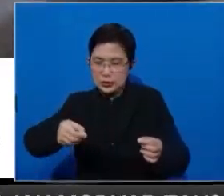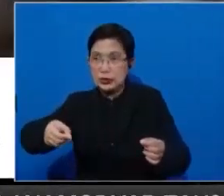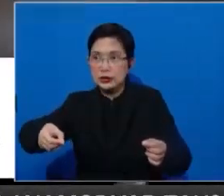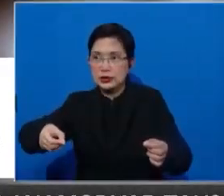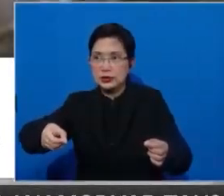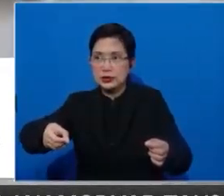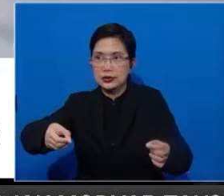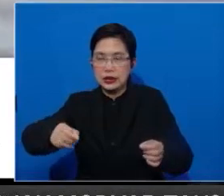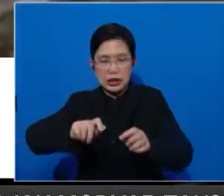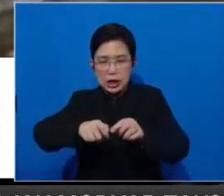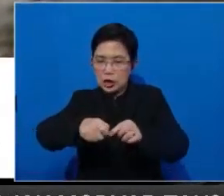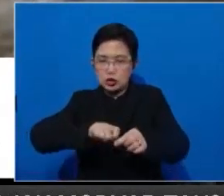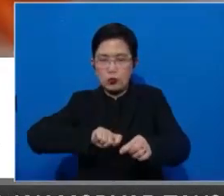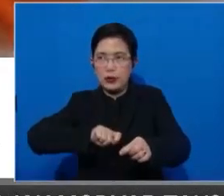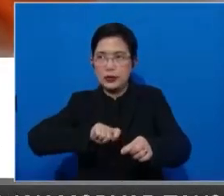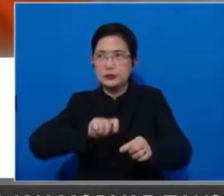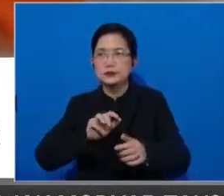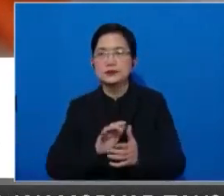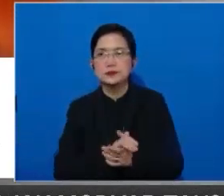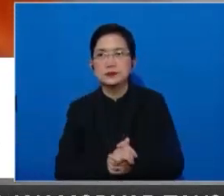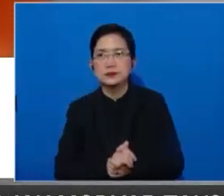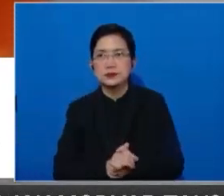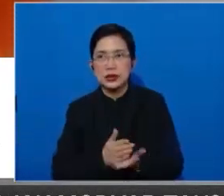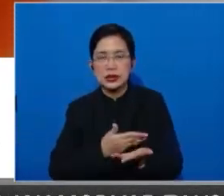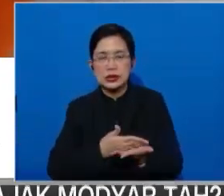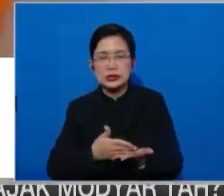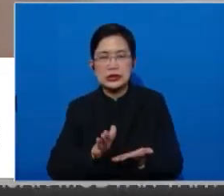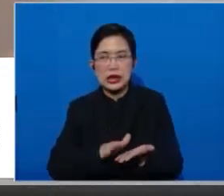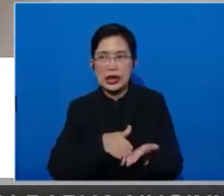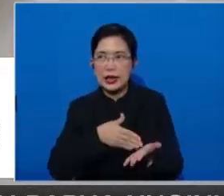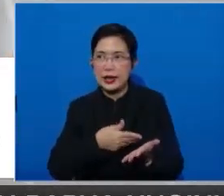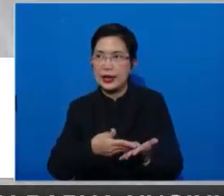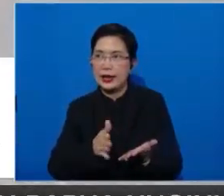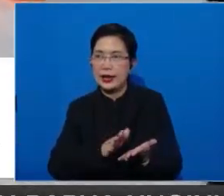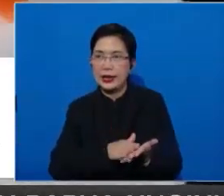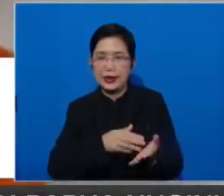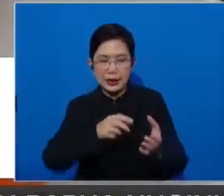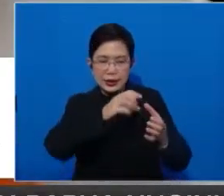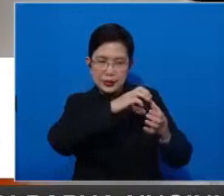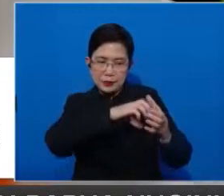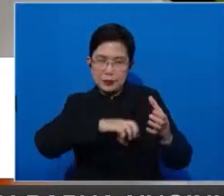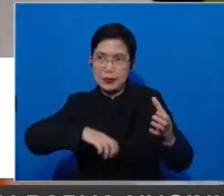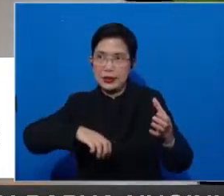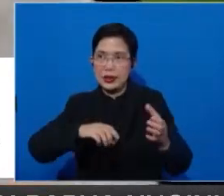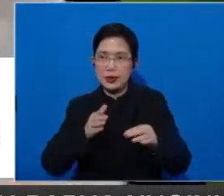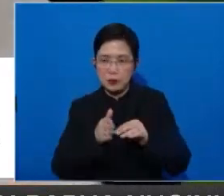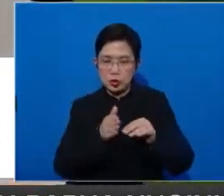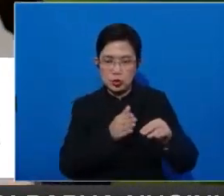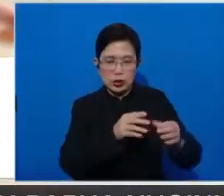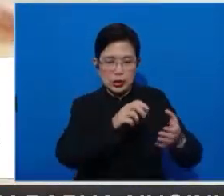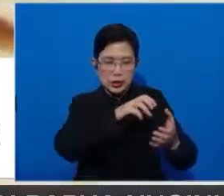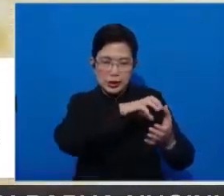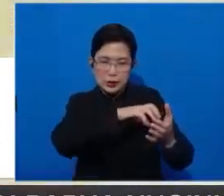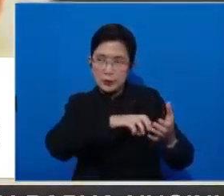luruskan dia tidak sobek. Tambahkan juga selai pepaya dan potongan pepaya di antara lapisan crepe dan pastry cream. Sebelum dipotong dan